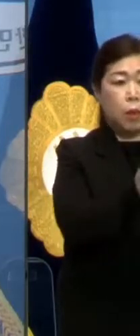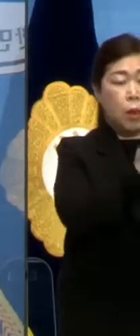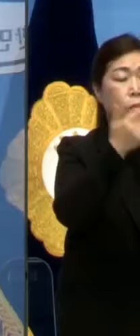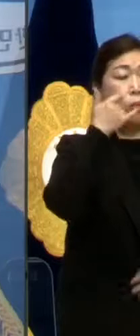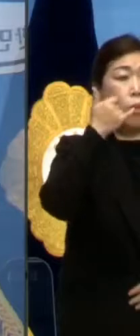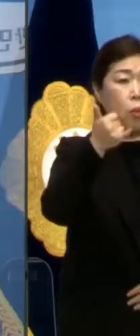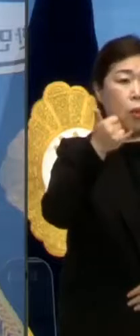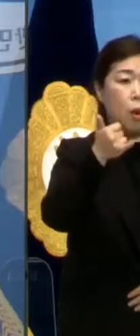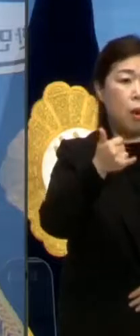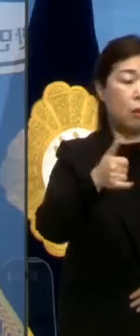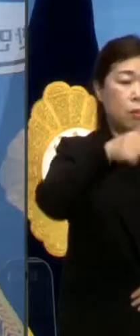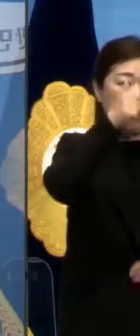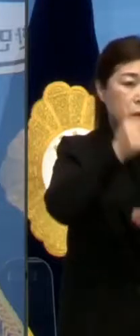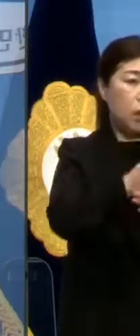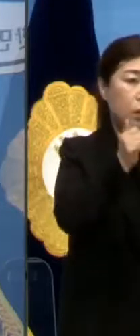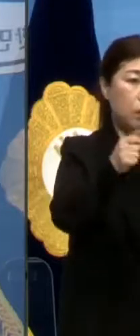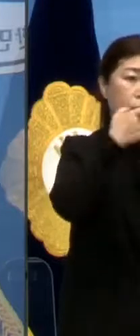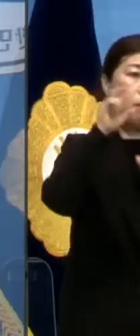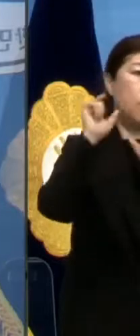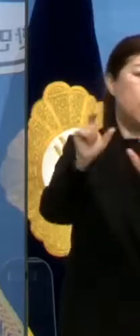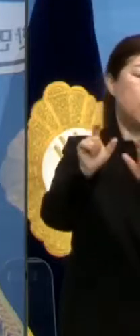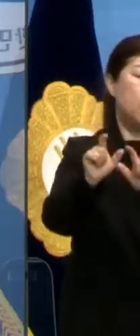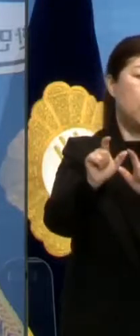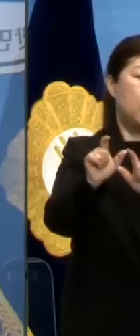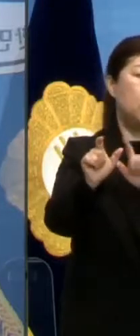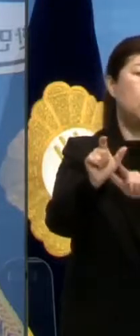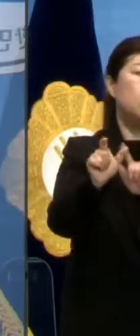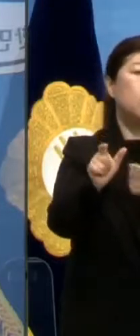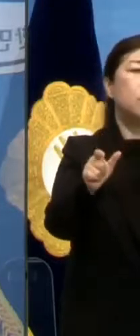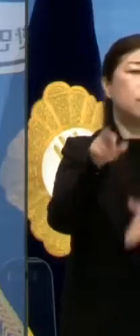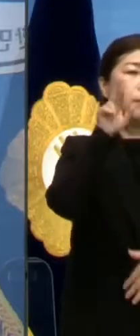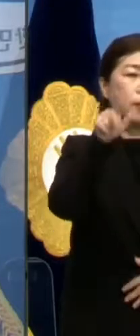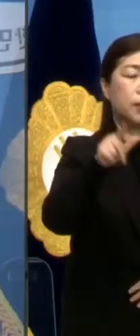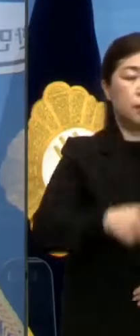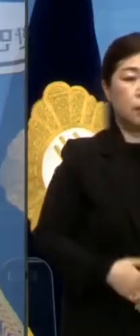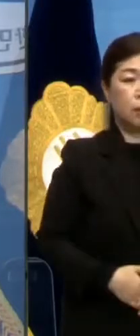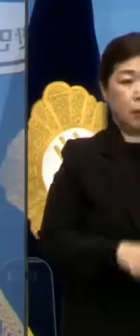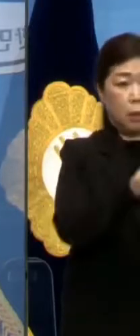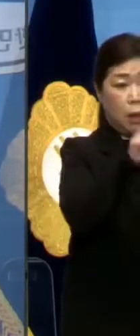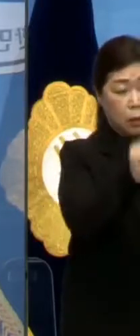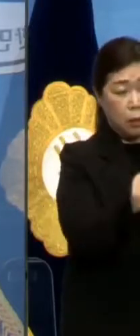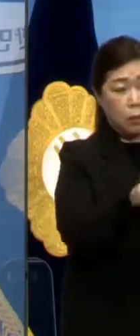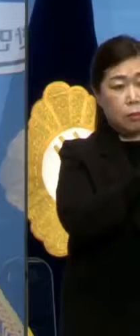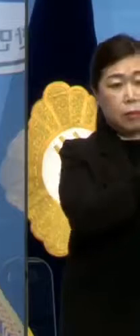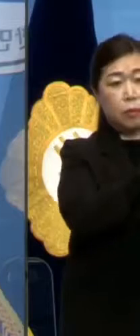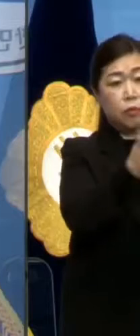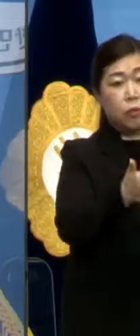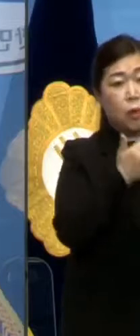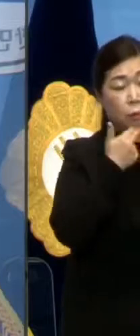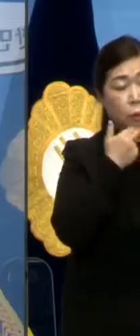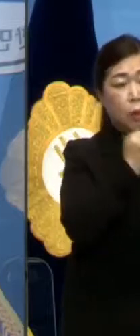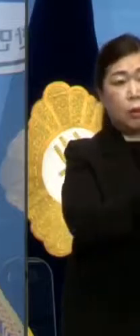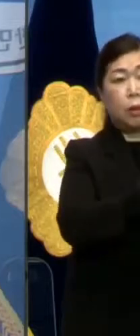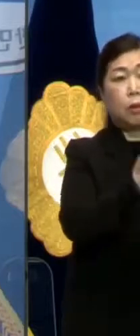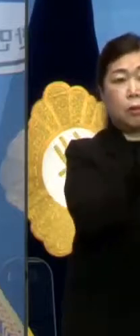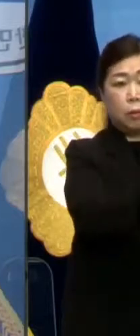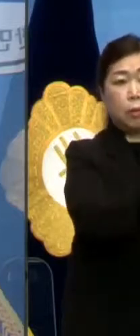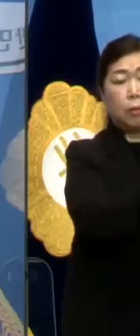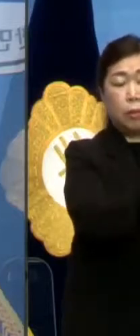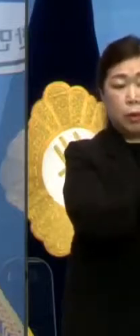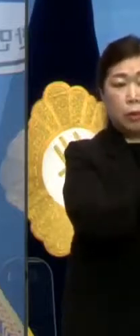취급한 것입니다. 미안하지만 틀렸습니다. 살아있는 정인이를 죽지 않게 하려면 대통령께서는